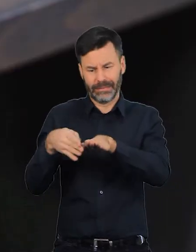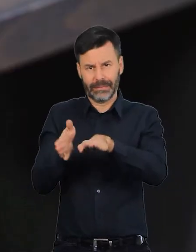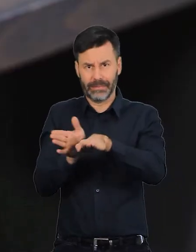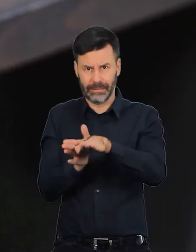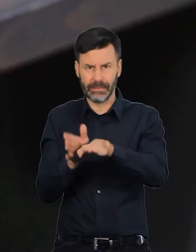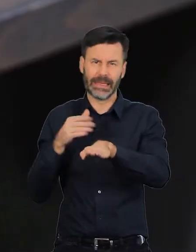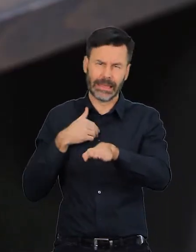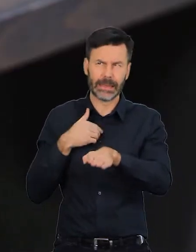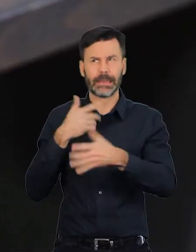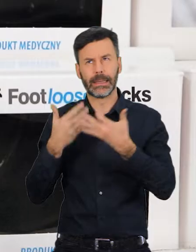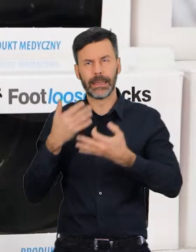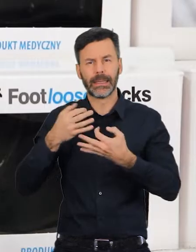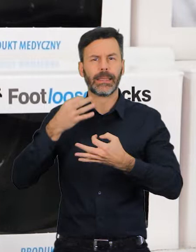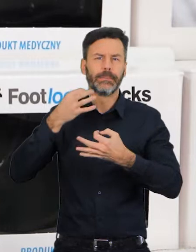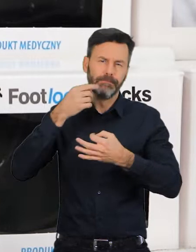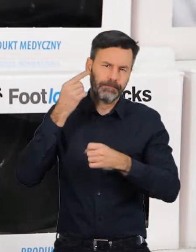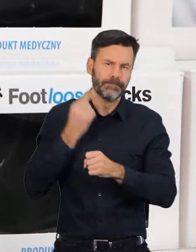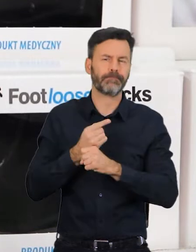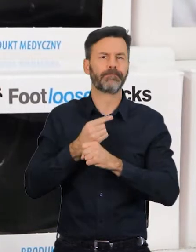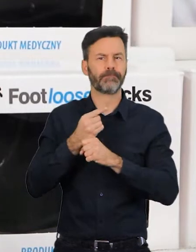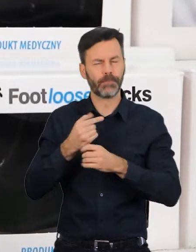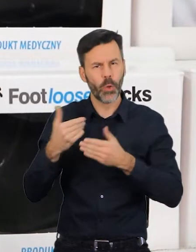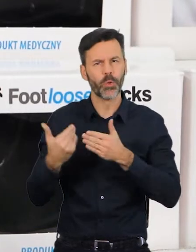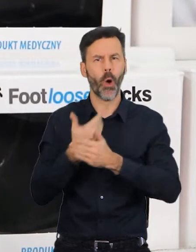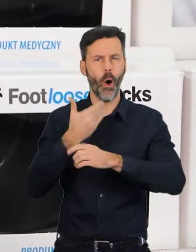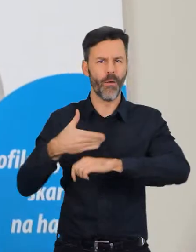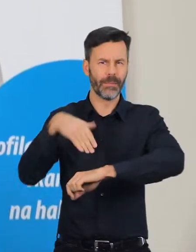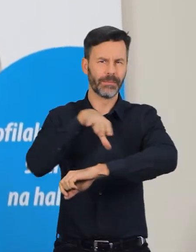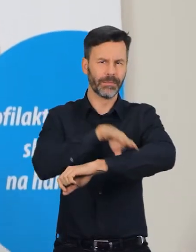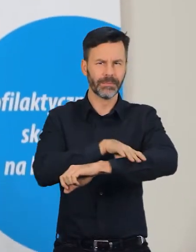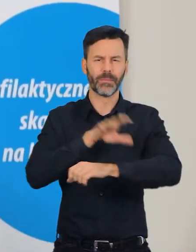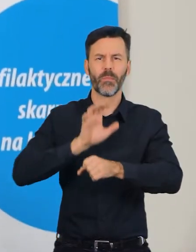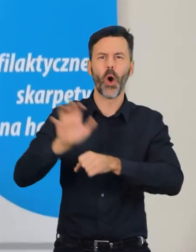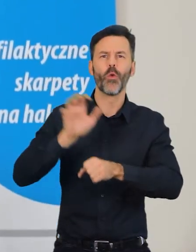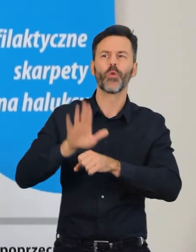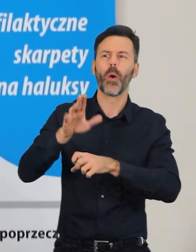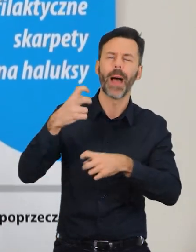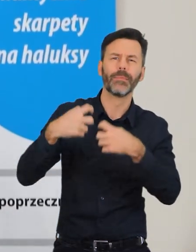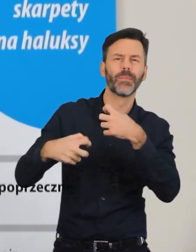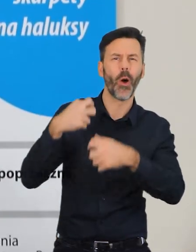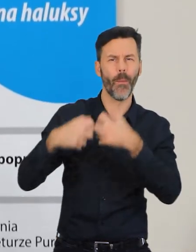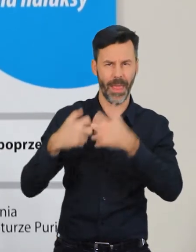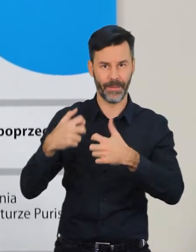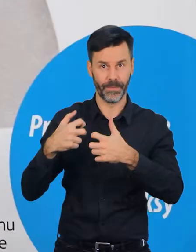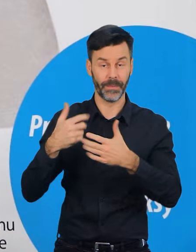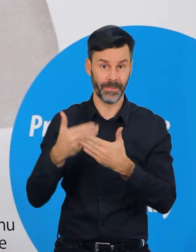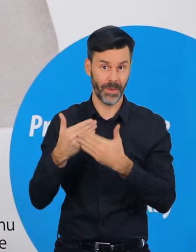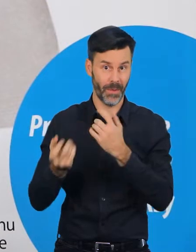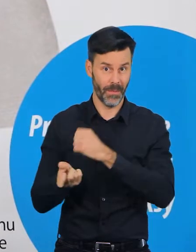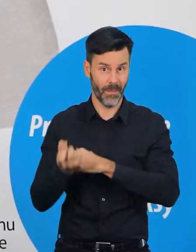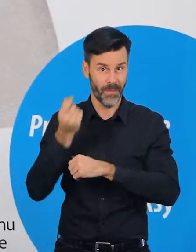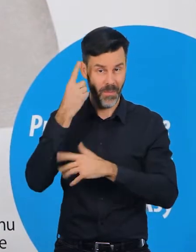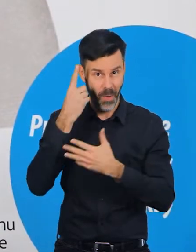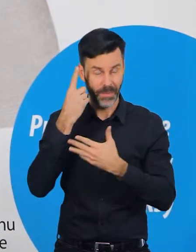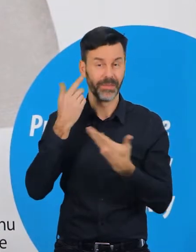postanowiłem spróbować wyjść z tym produktem do ludzi, którzy też cierpią na tą dolegliwość. Więc stąd ten pomysł. Powstał on